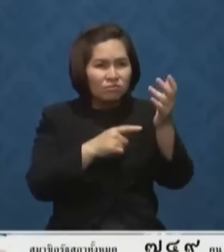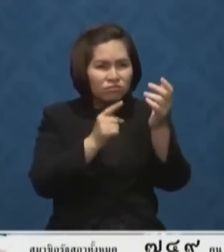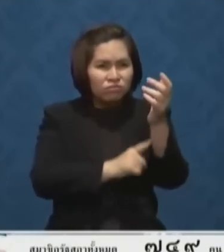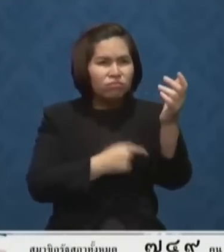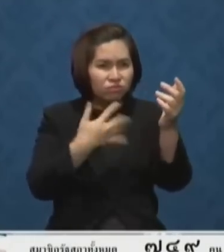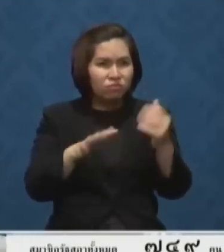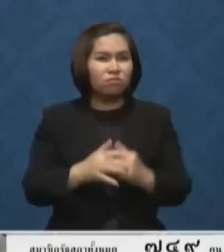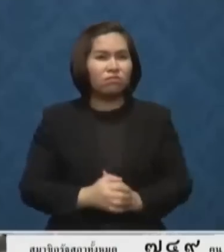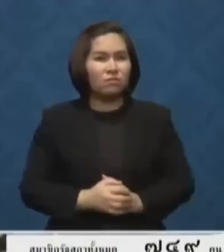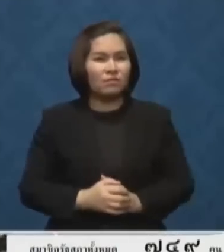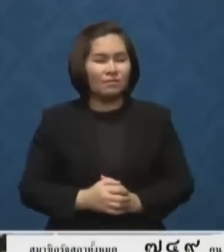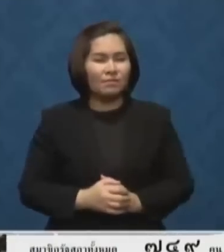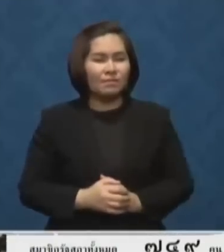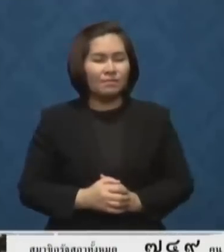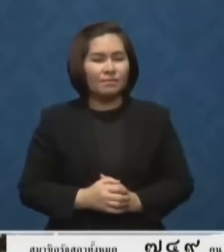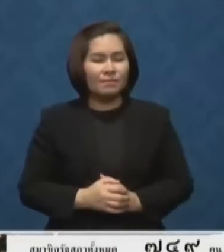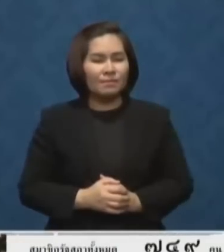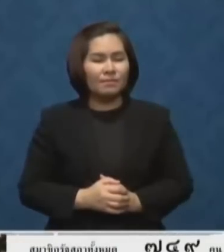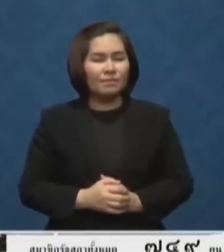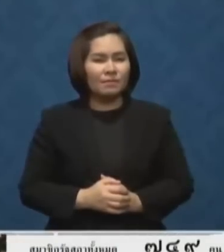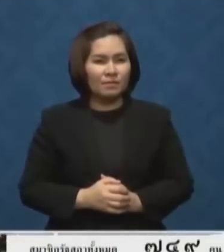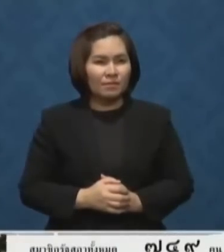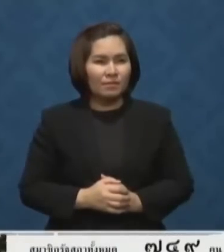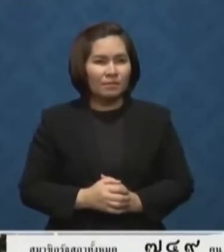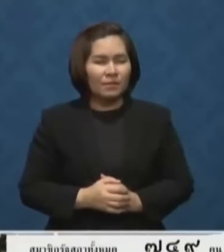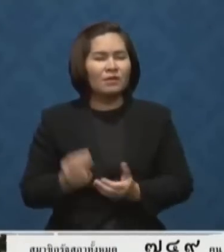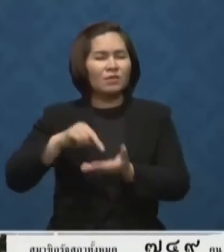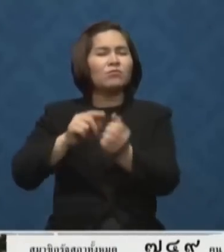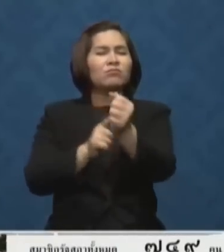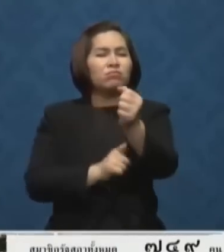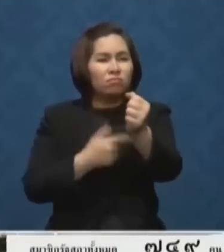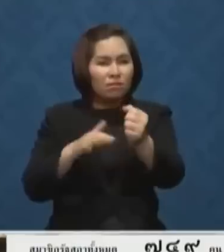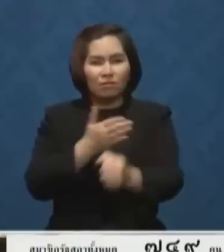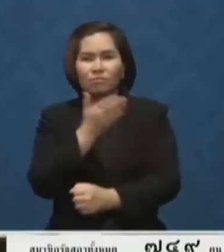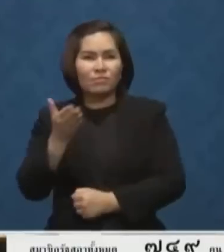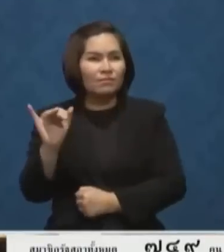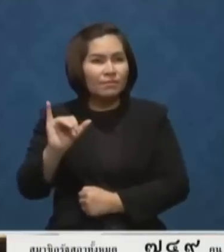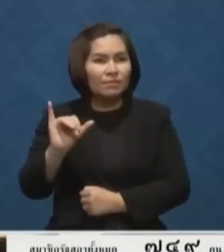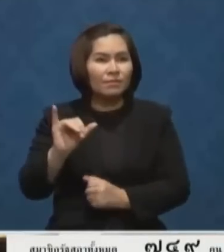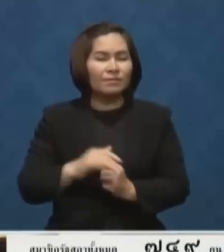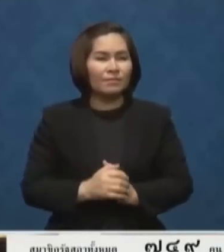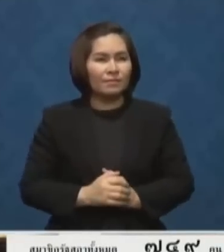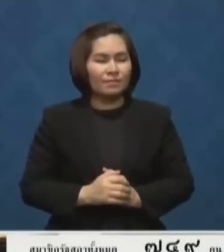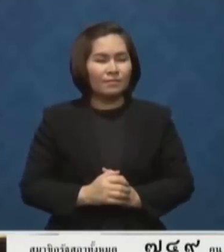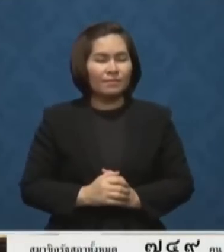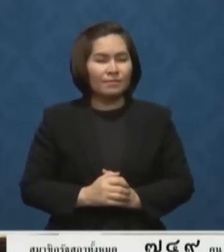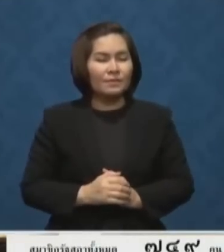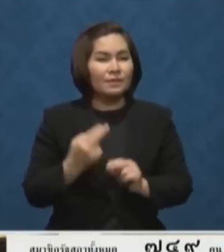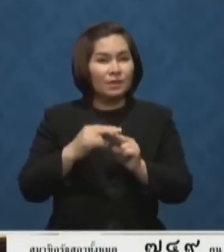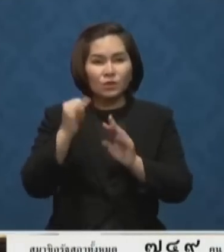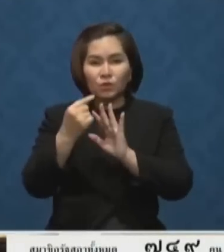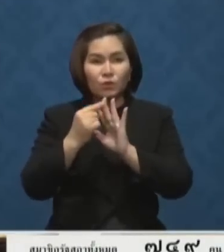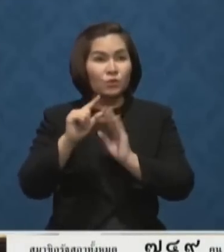ั7 ครัจรพัที่ร passwordsอน